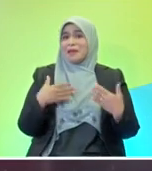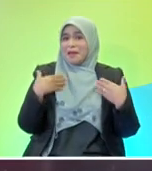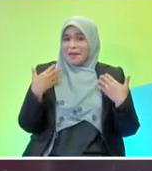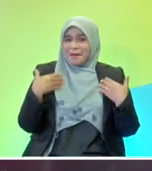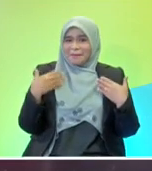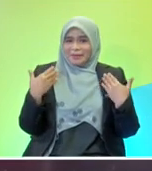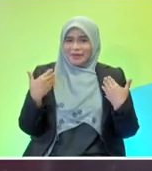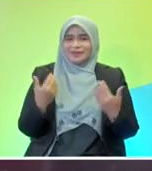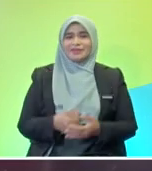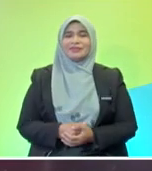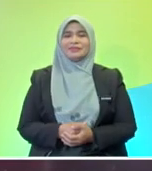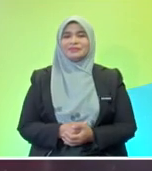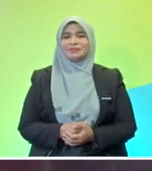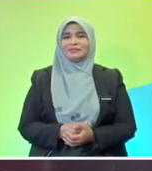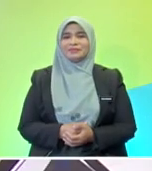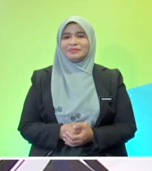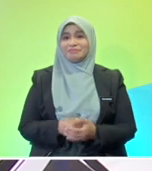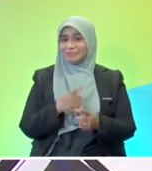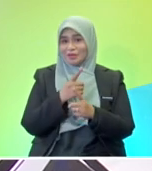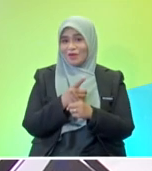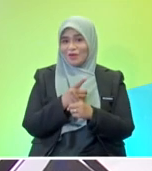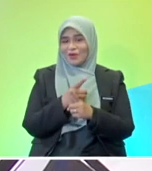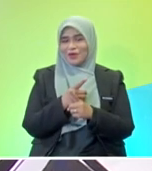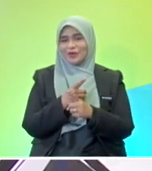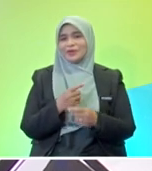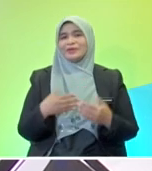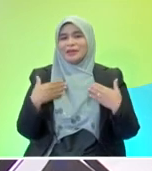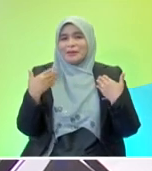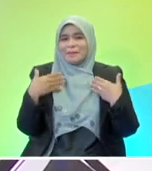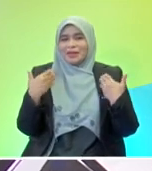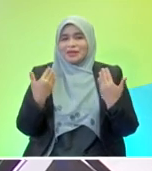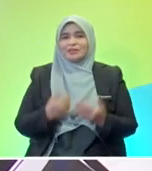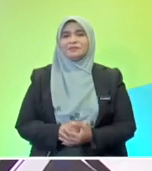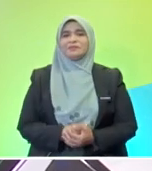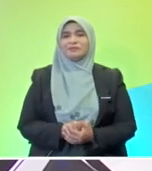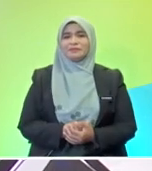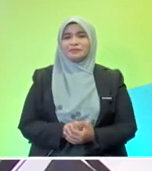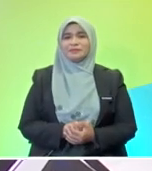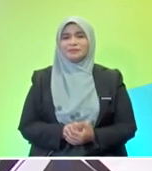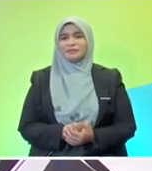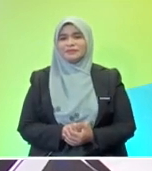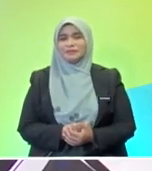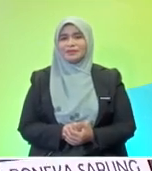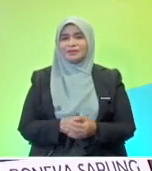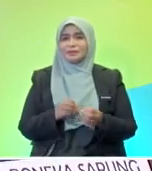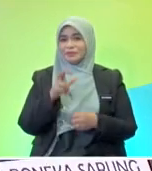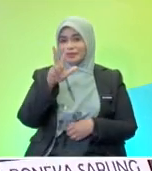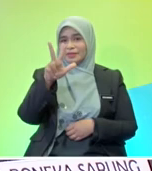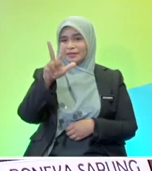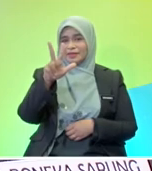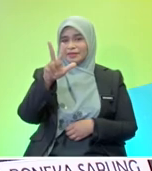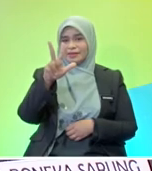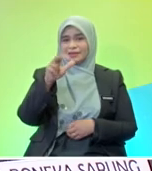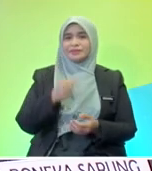gembira. Gembira. Betul ke? Betul cikgu. Okey, pandai. Okey, yang ketiga. Yang